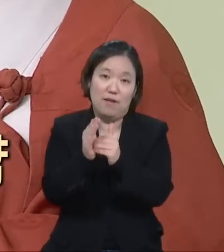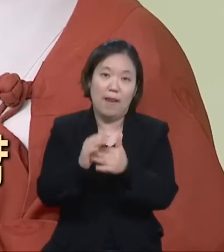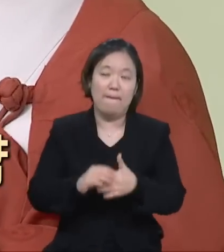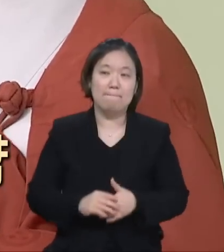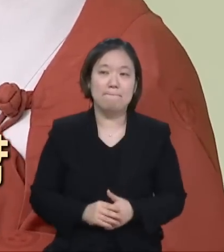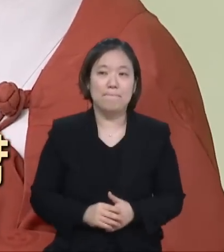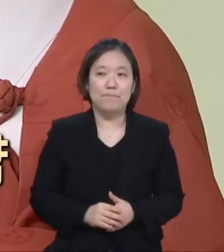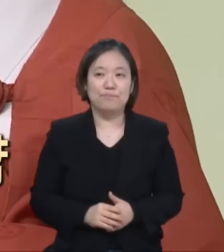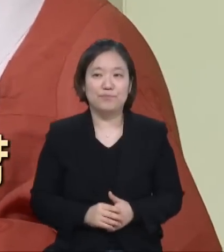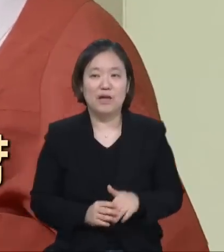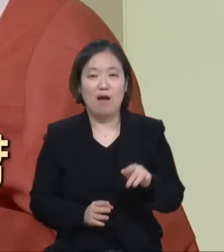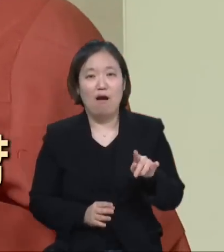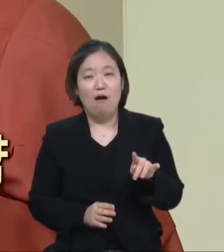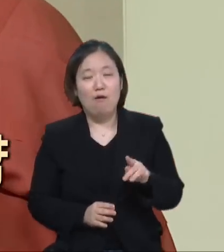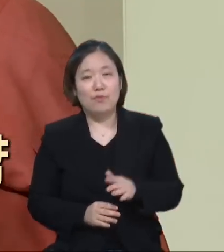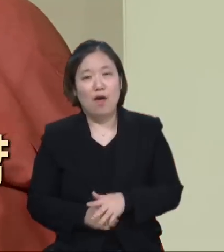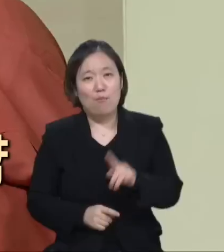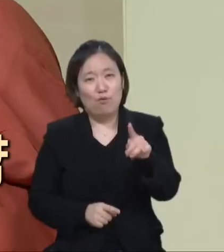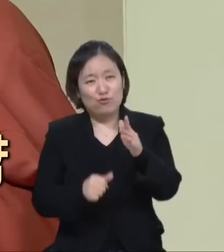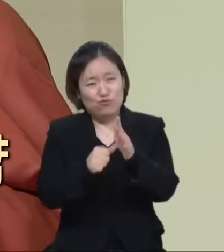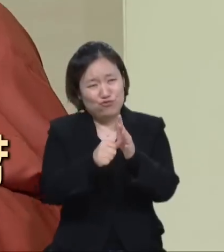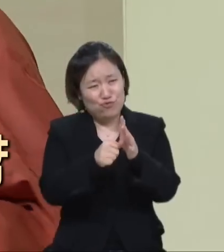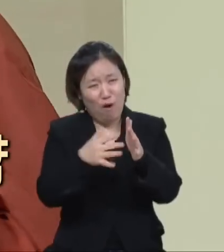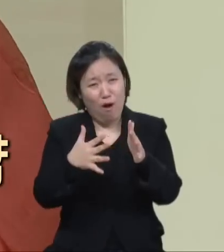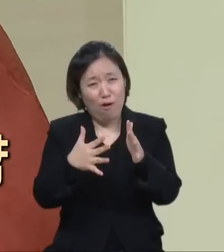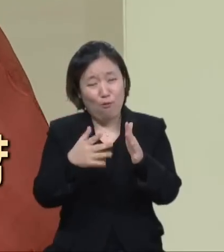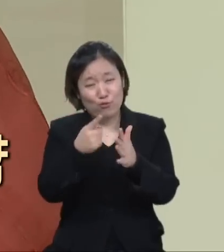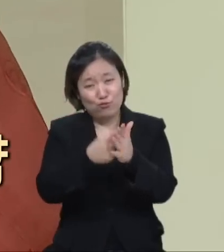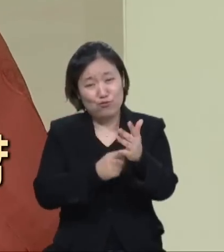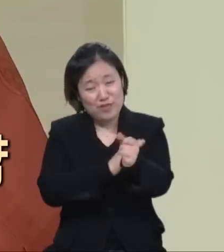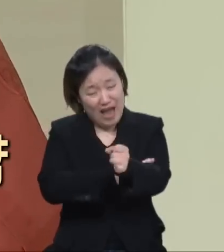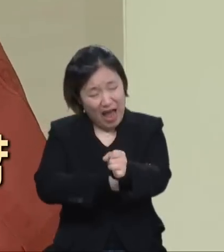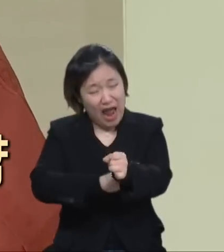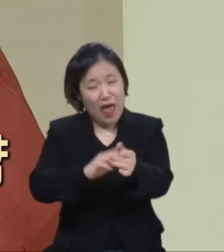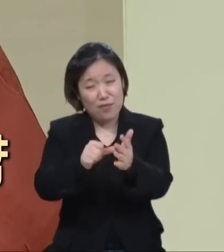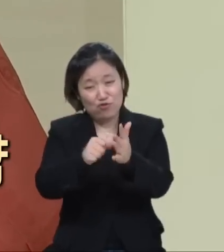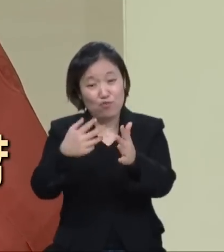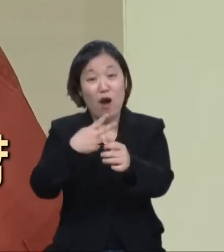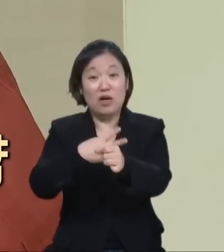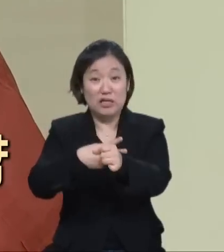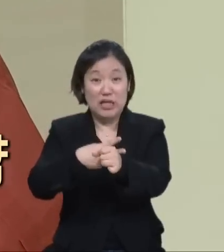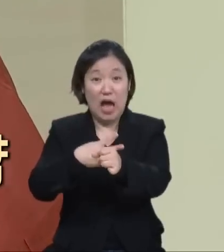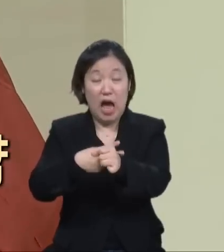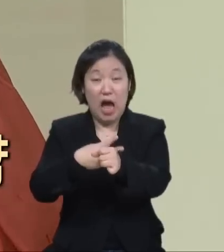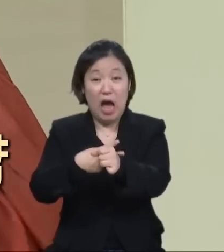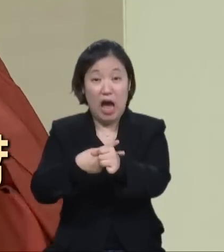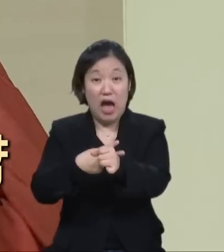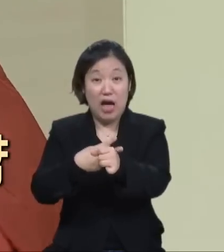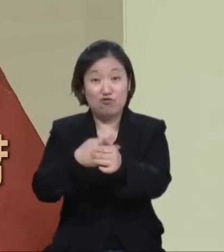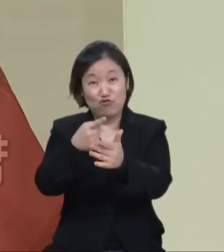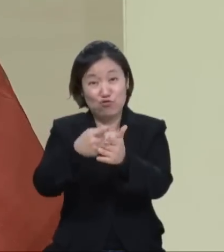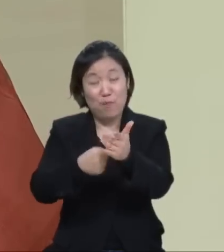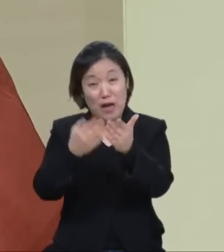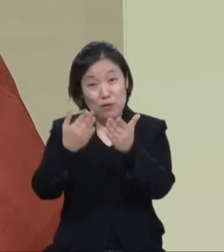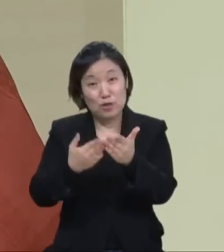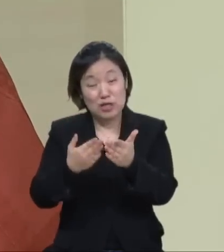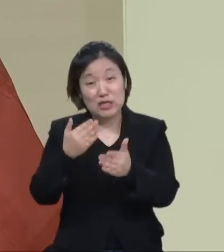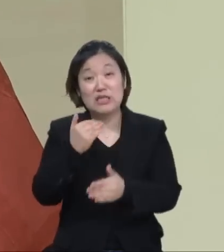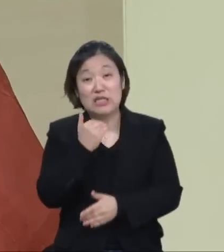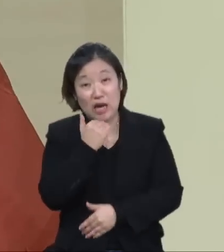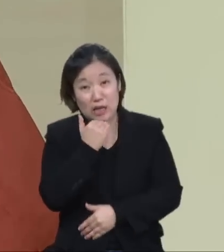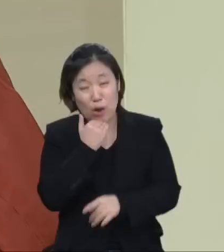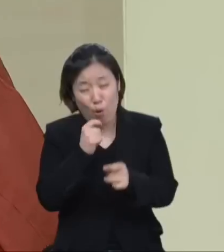뭐 들어보니까 뭐 수술을 잘 하시는 유명한 의사분들한테 치료받으려면 뭐 몇 개월씩